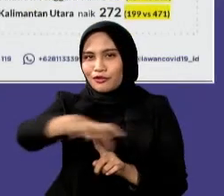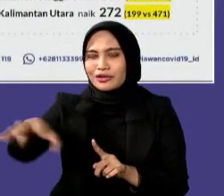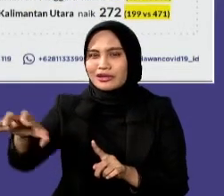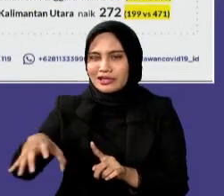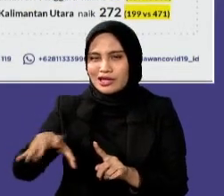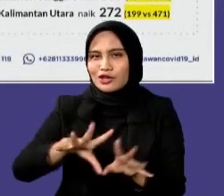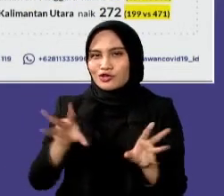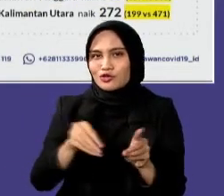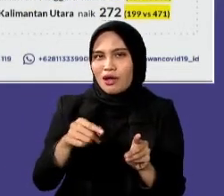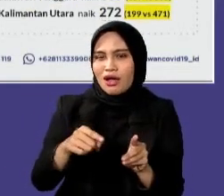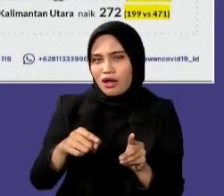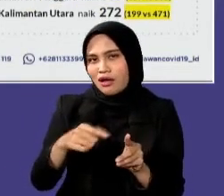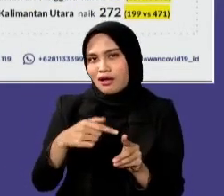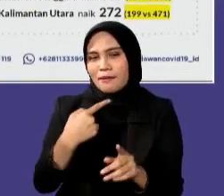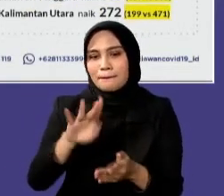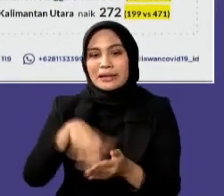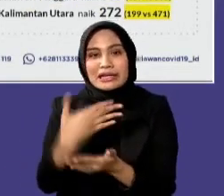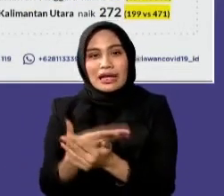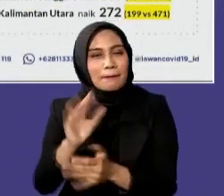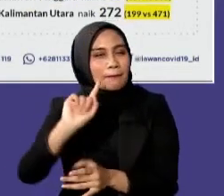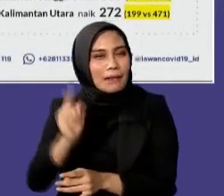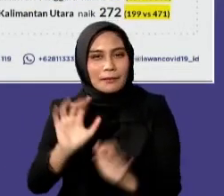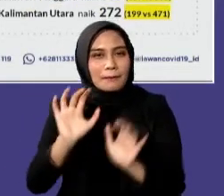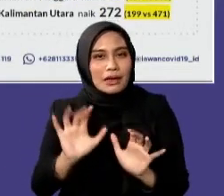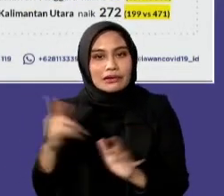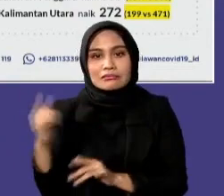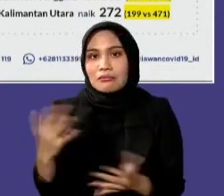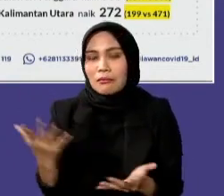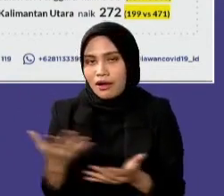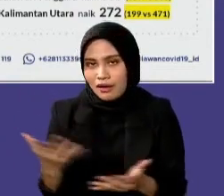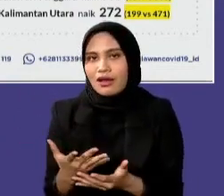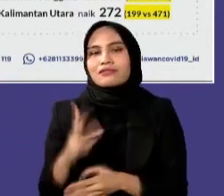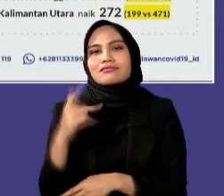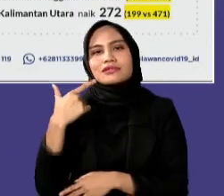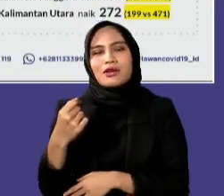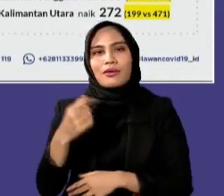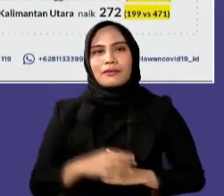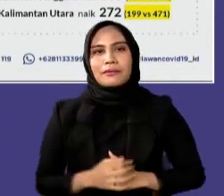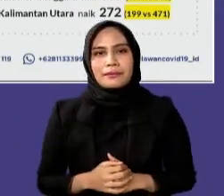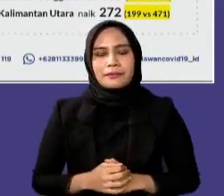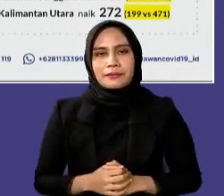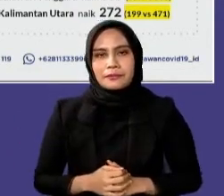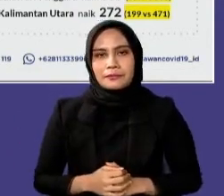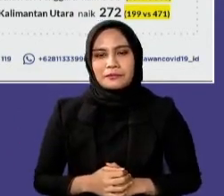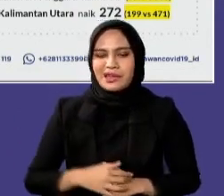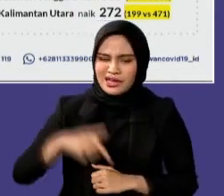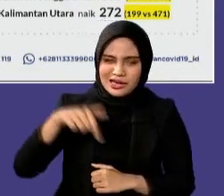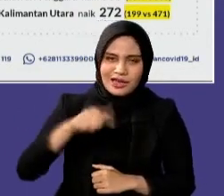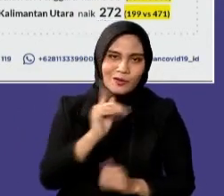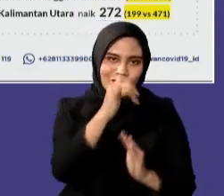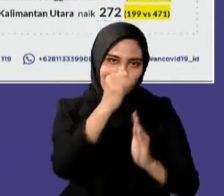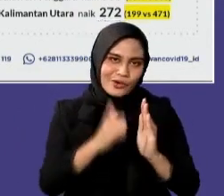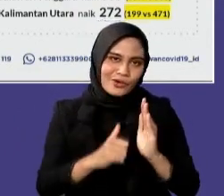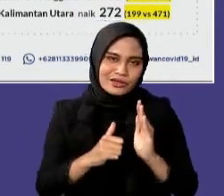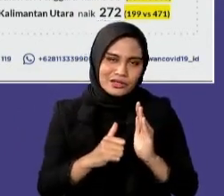kematian tertinggi berasal dari Pulau Jawa hal ini perlu menjadi evaluasi mengingat saat ini tengah dilaksanakan